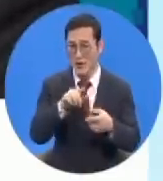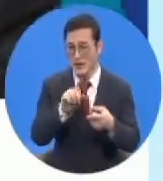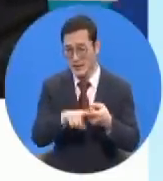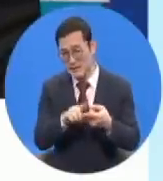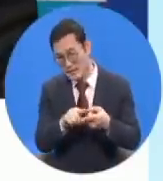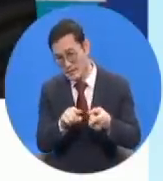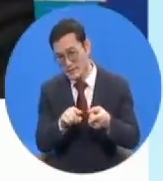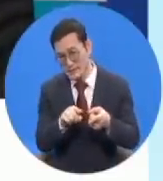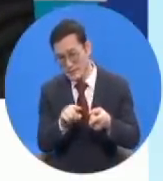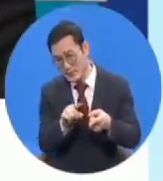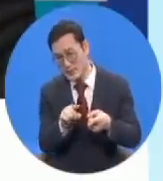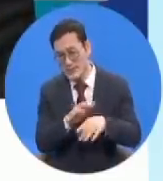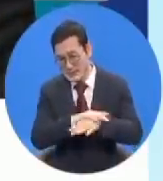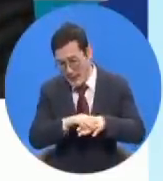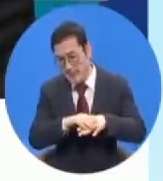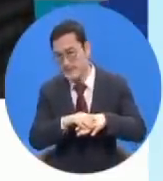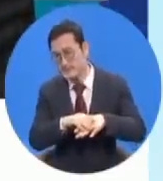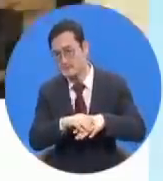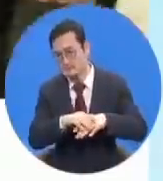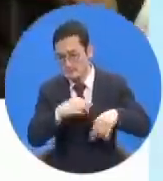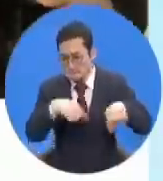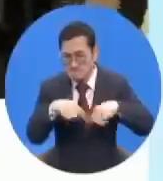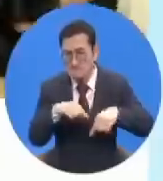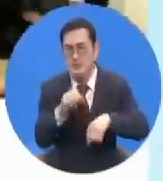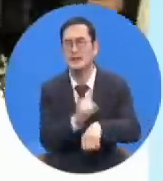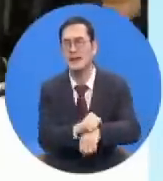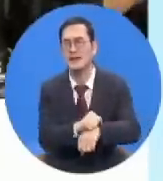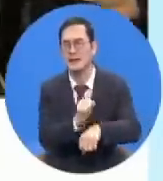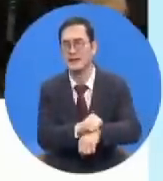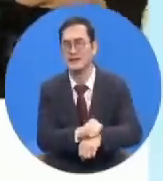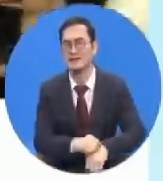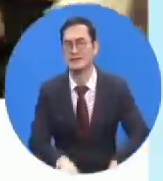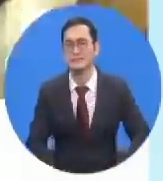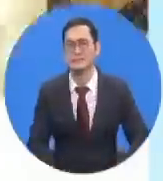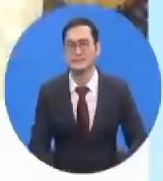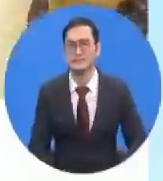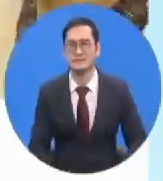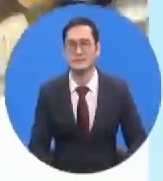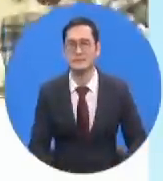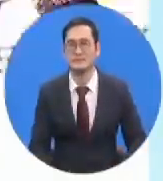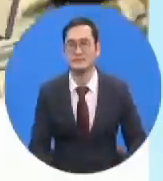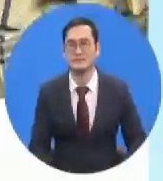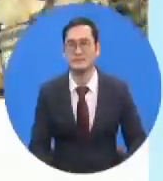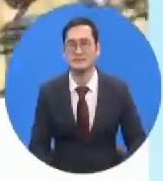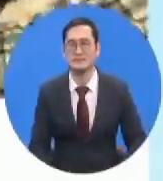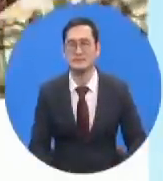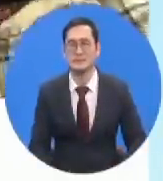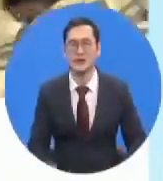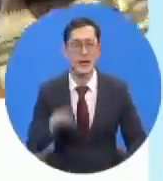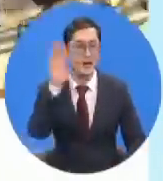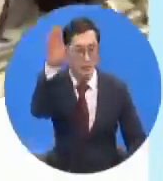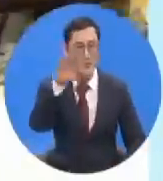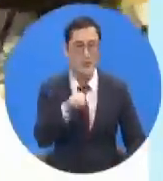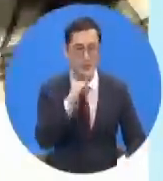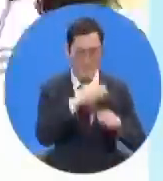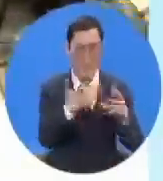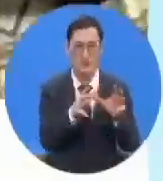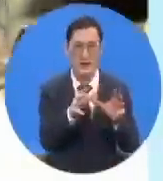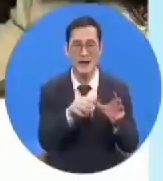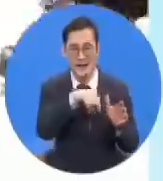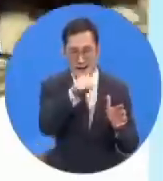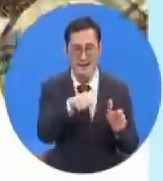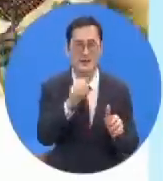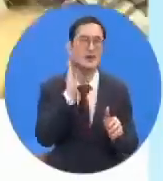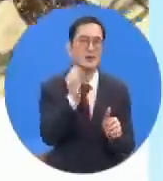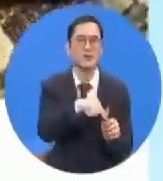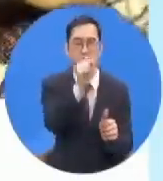시각, 기획력 이런 것들이 있는 사람이에요. 네네. 그렇기 때문에 청와대에서 정권 재창출을 위한 플랜을 가담한다고 할 때도 네. 이철희